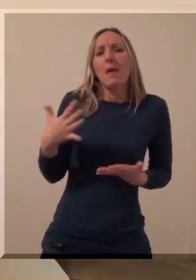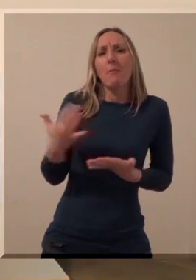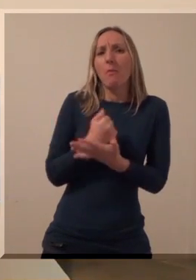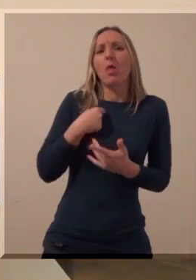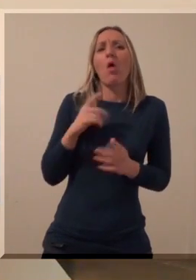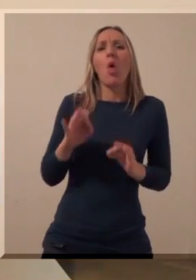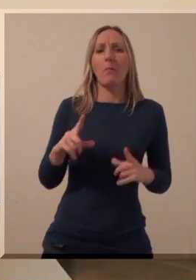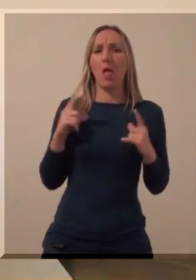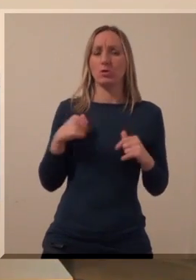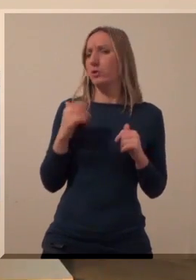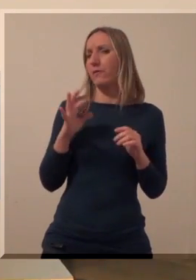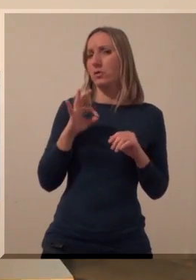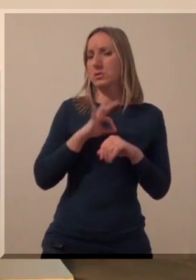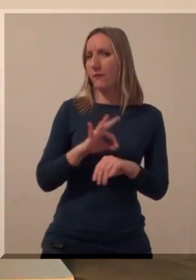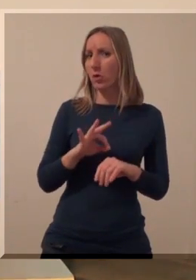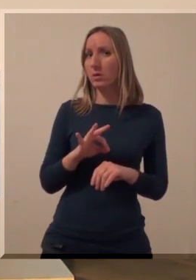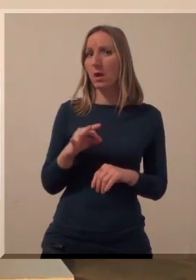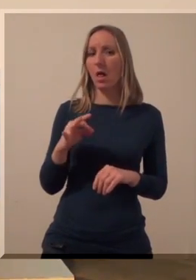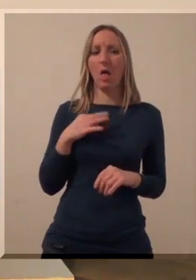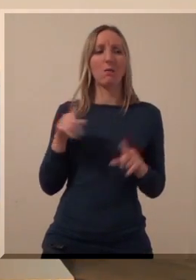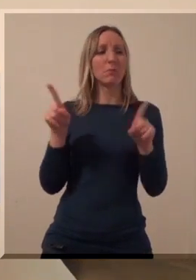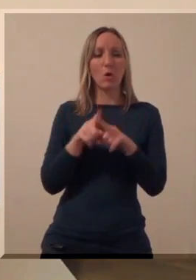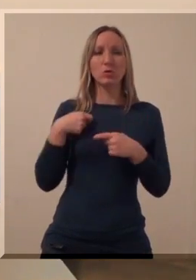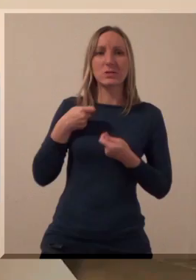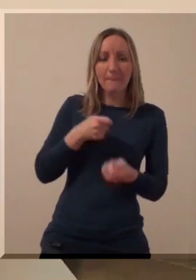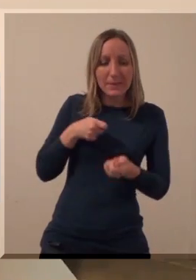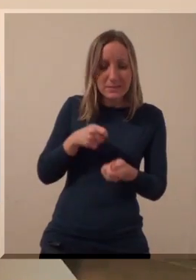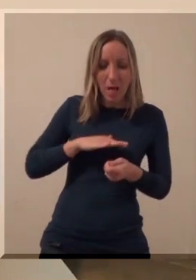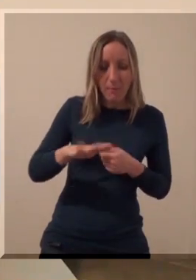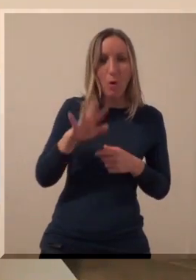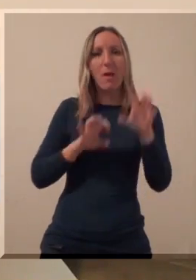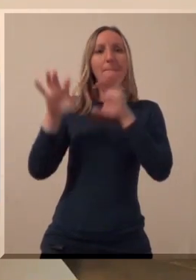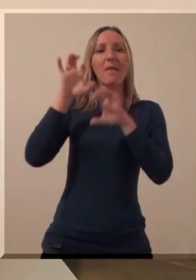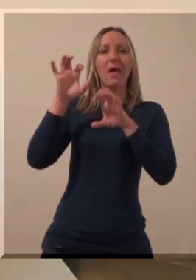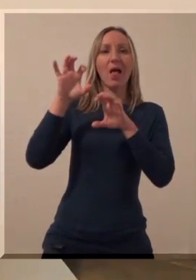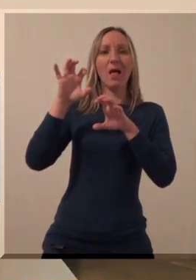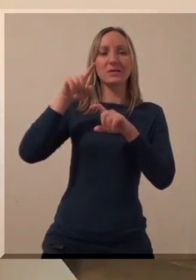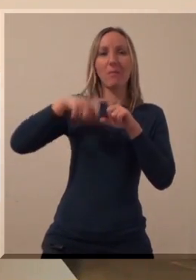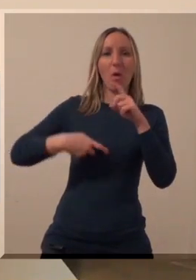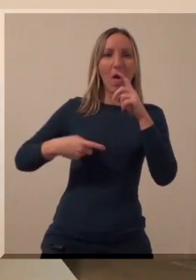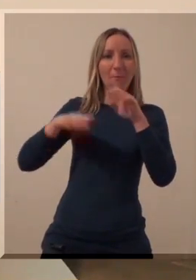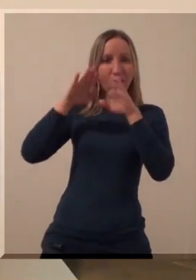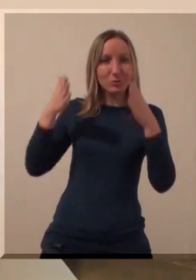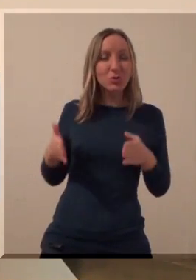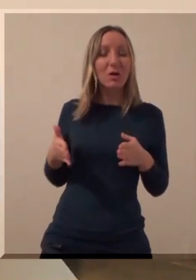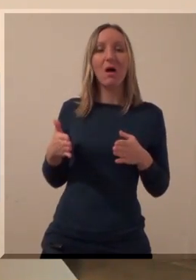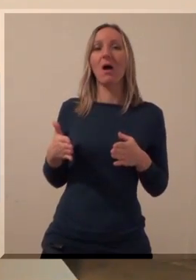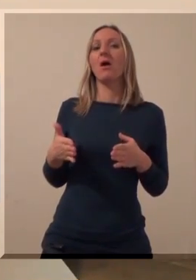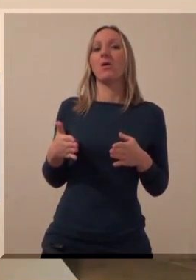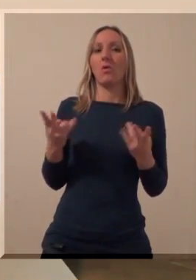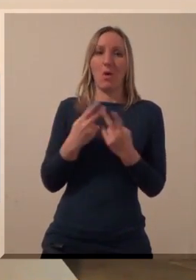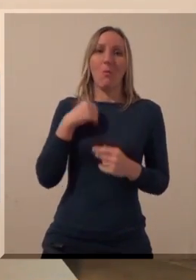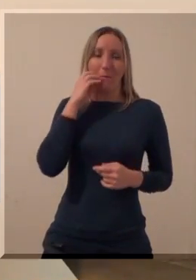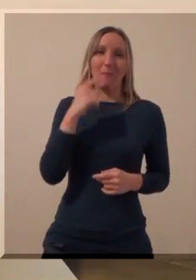pobedi, vodila sam jedan normalan život. Pela sam se i po nameštaju, prisala pod kako je moja baba govorila, ali sam ipak